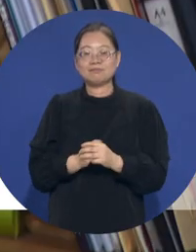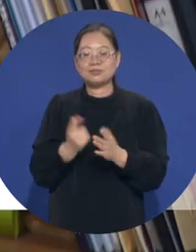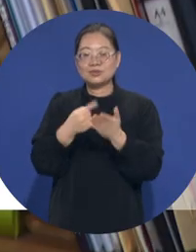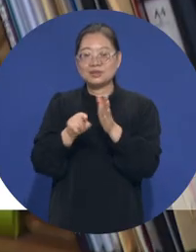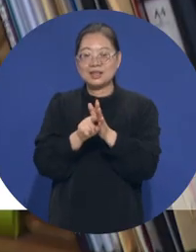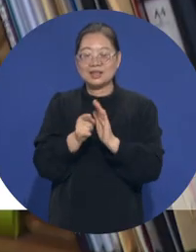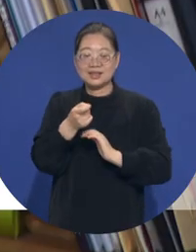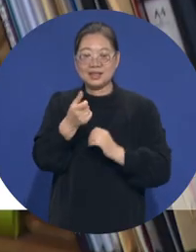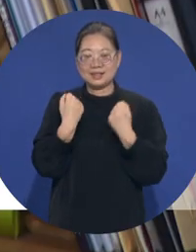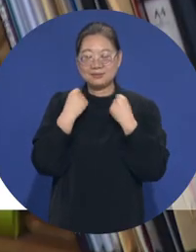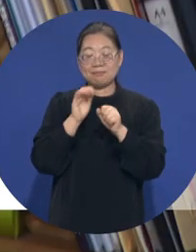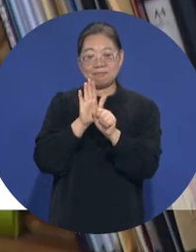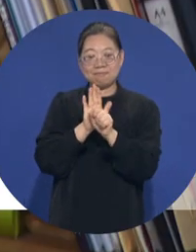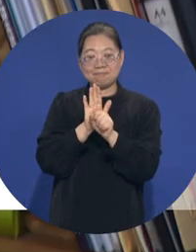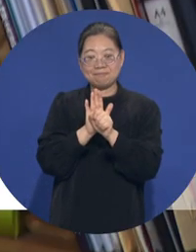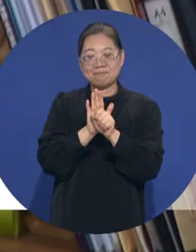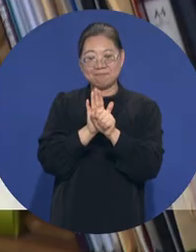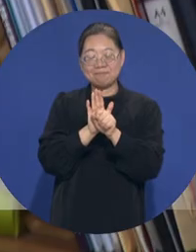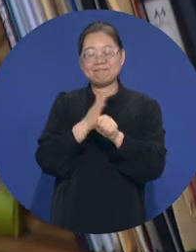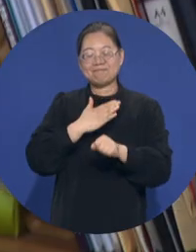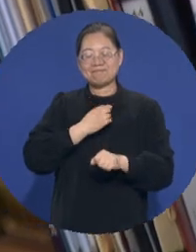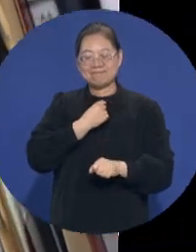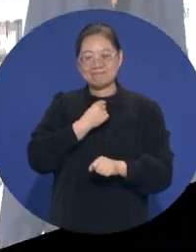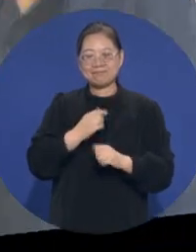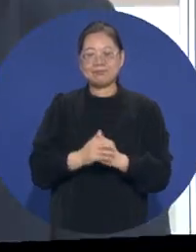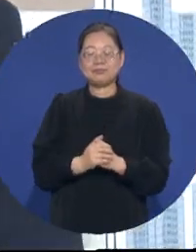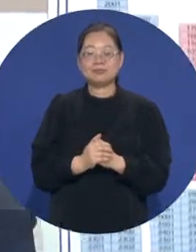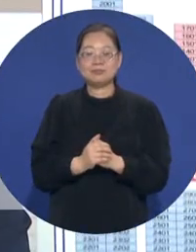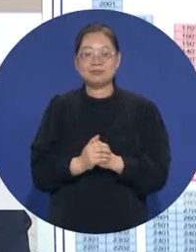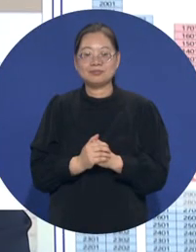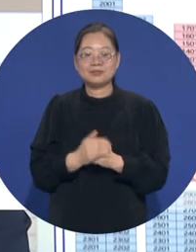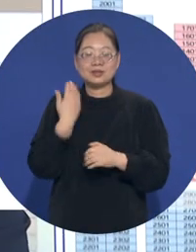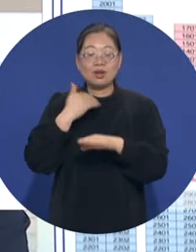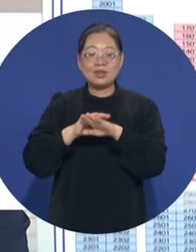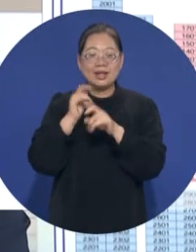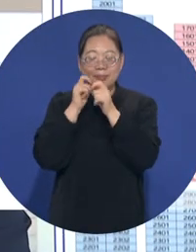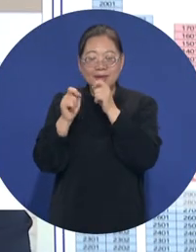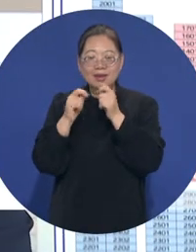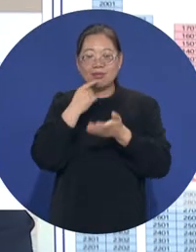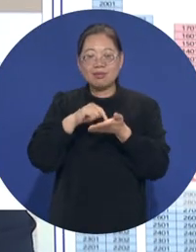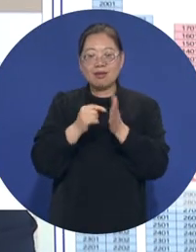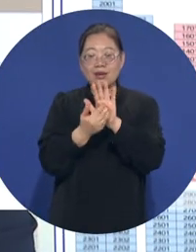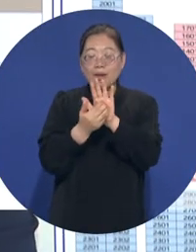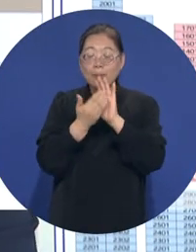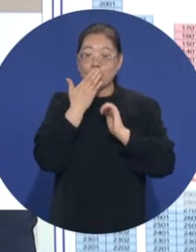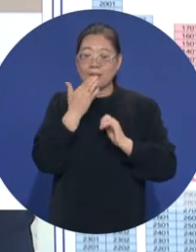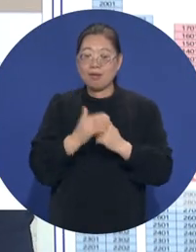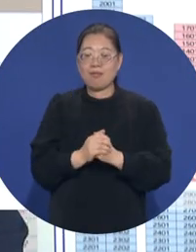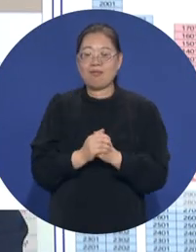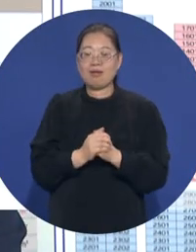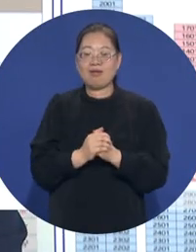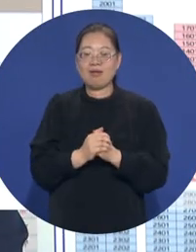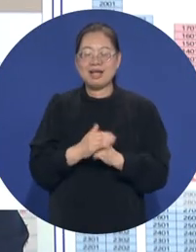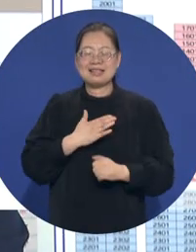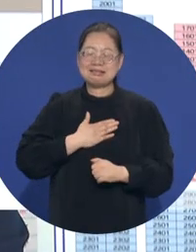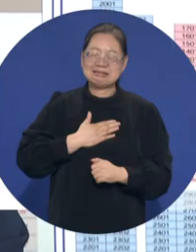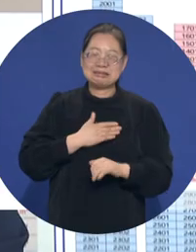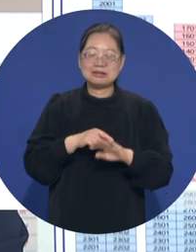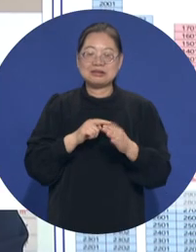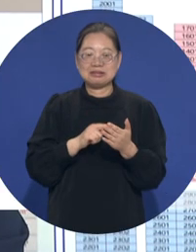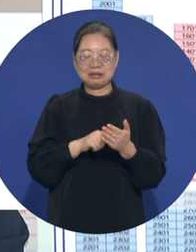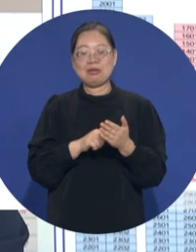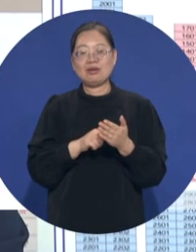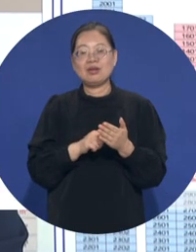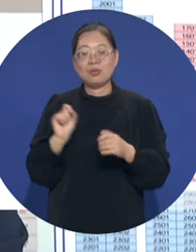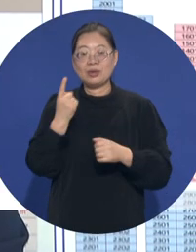작은 하나의 힘이 될 수 있다면 보태고 싶어서요. 전세 사기나 피해 예방할 수 있는 그런 심리적 요인이 되기